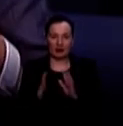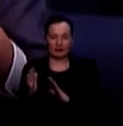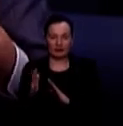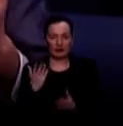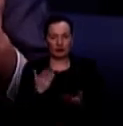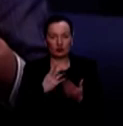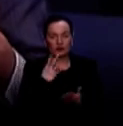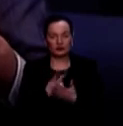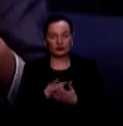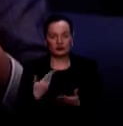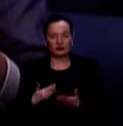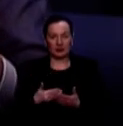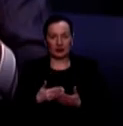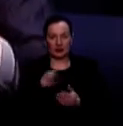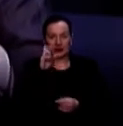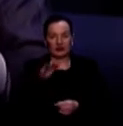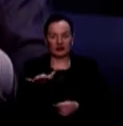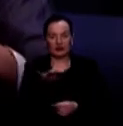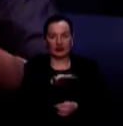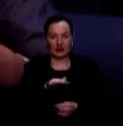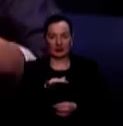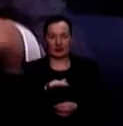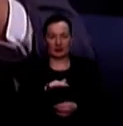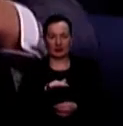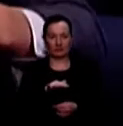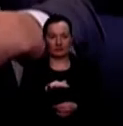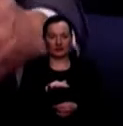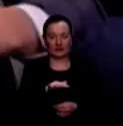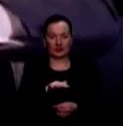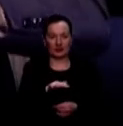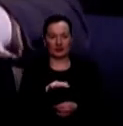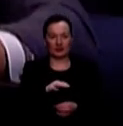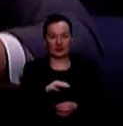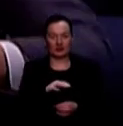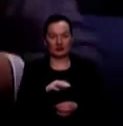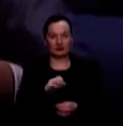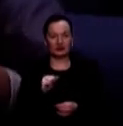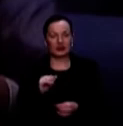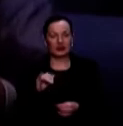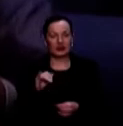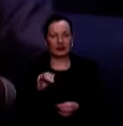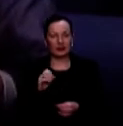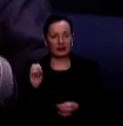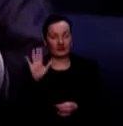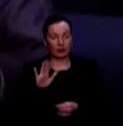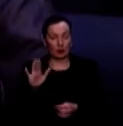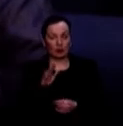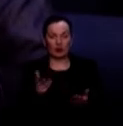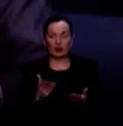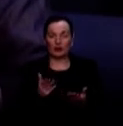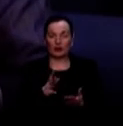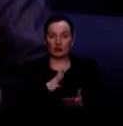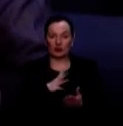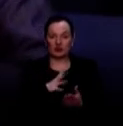наприклад, країни Східної Європи, які також йшли по напрямку створення індустріальних парків, і подивитися, як вони